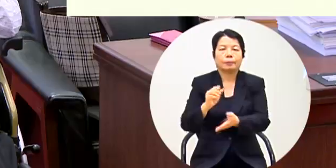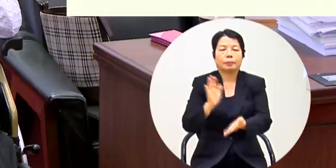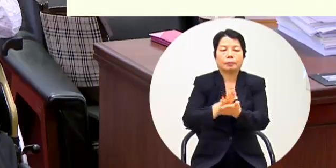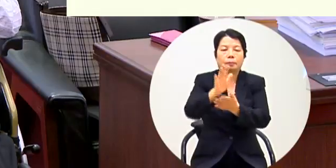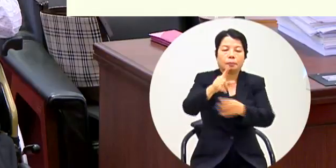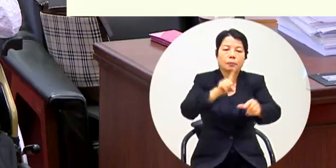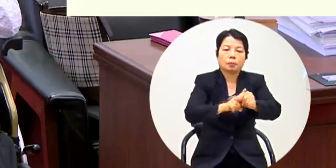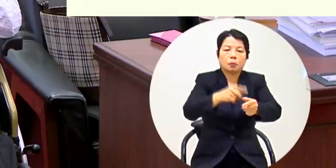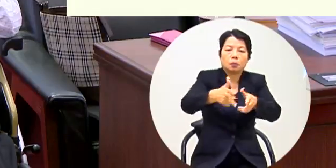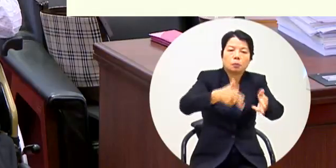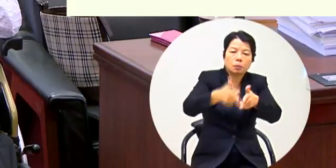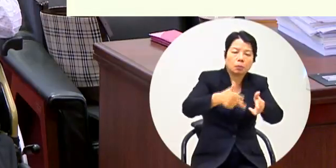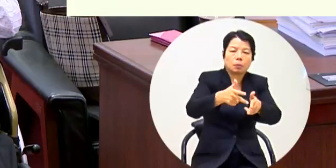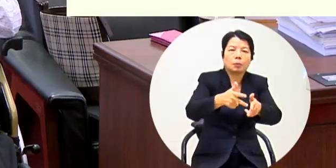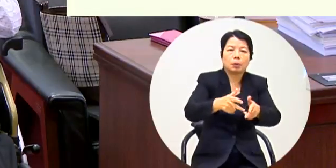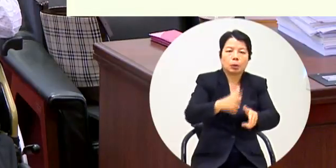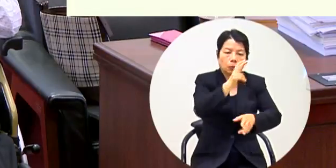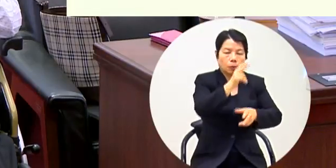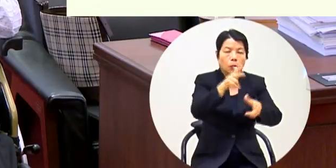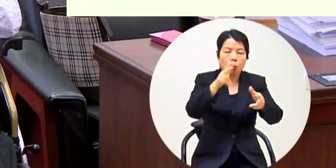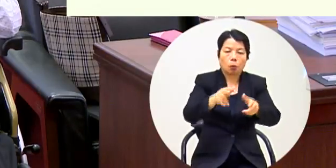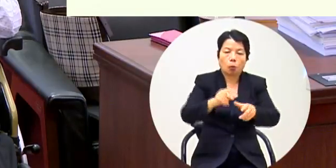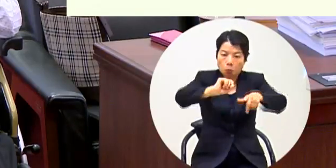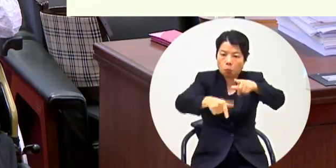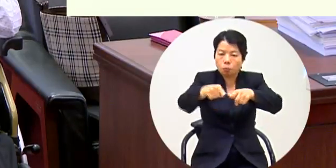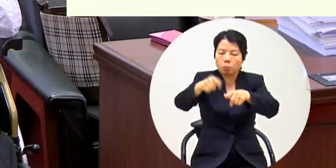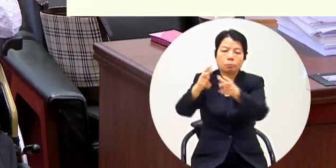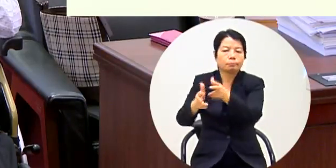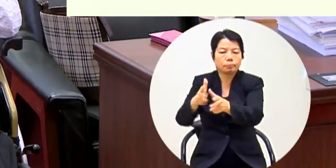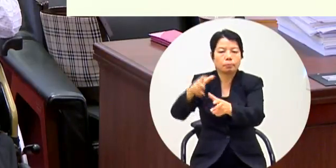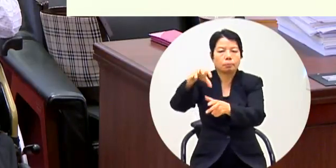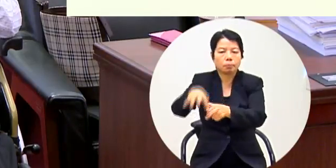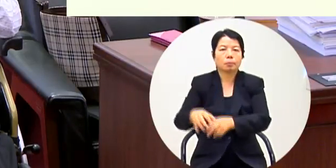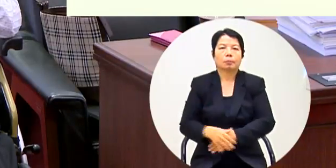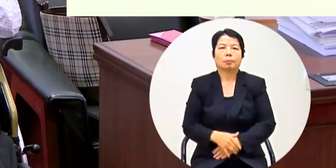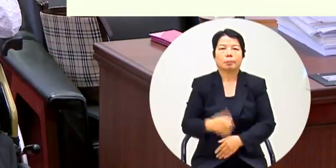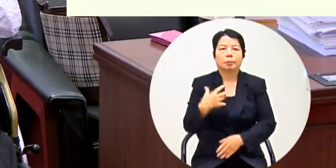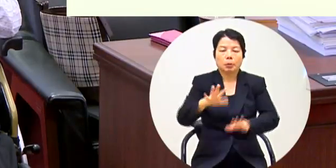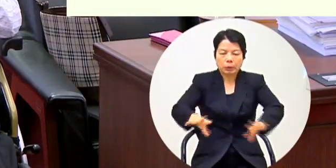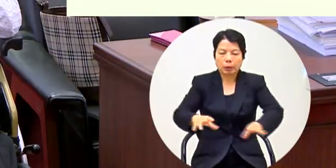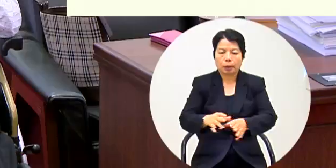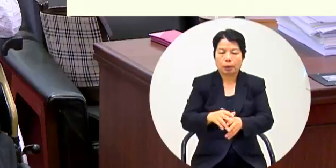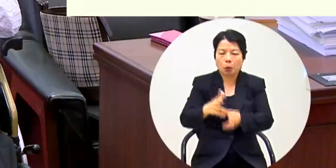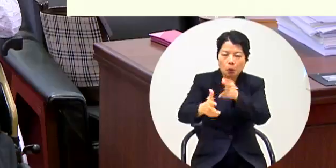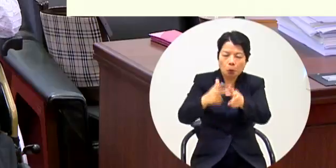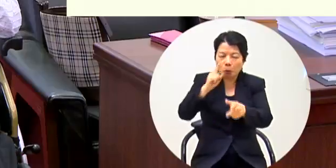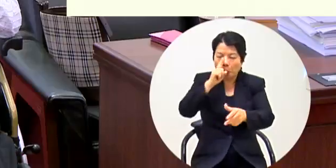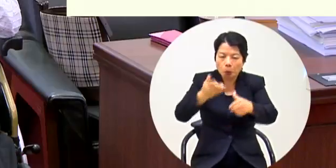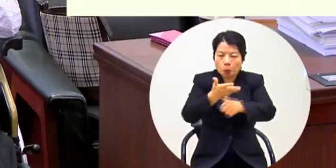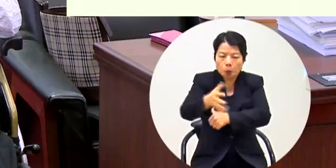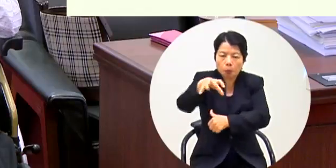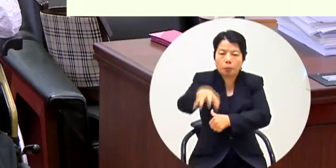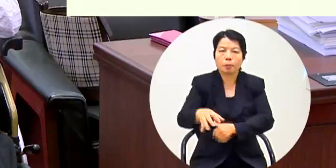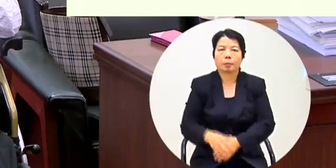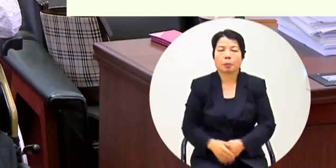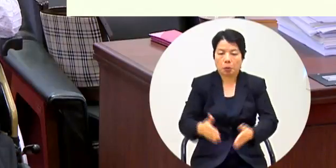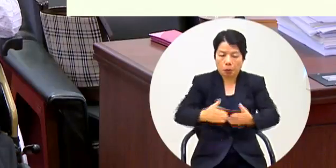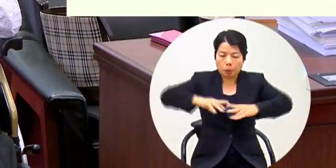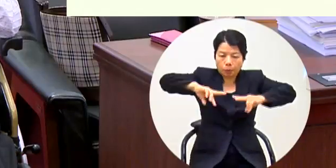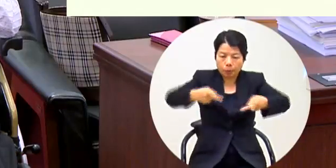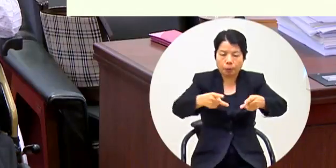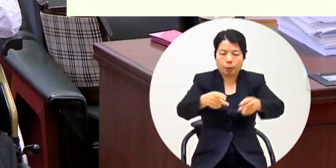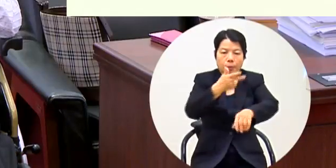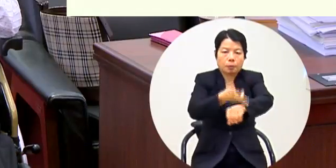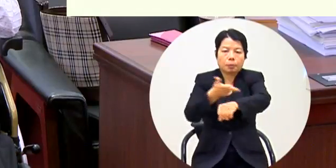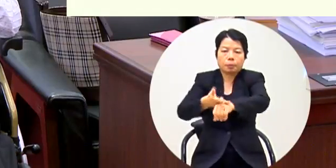迁厂，那我们的污染厂址啊，中油的污染厂址应该要转型做科技循环的一个